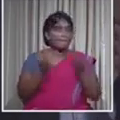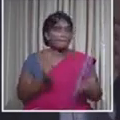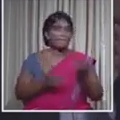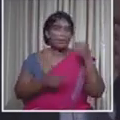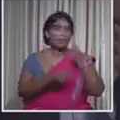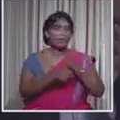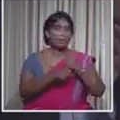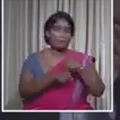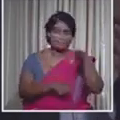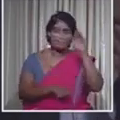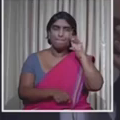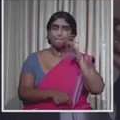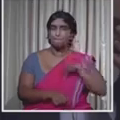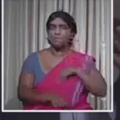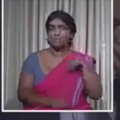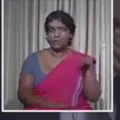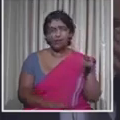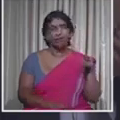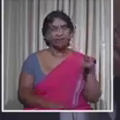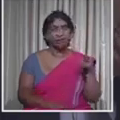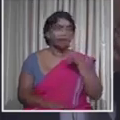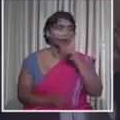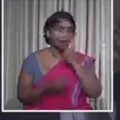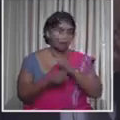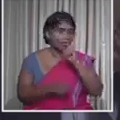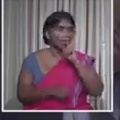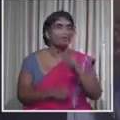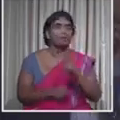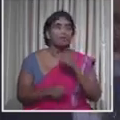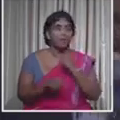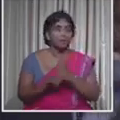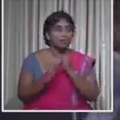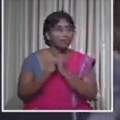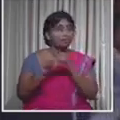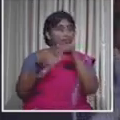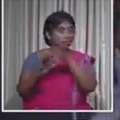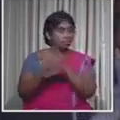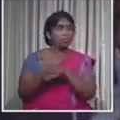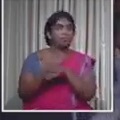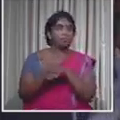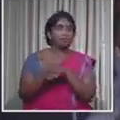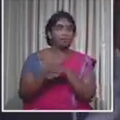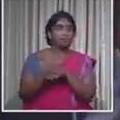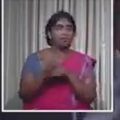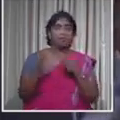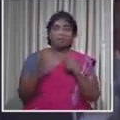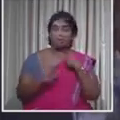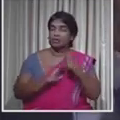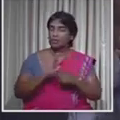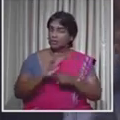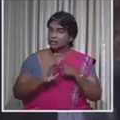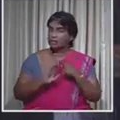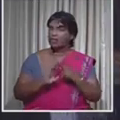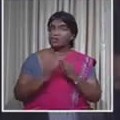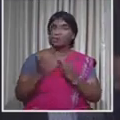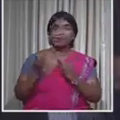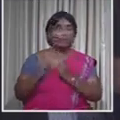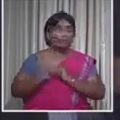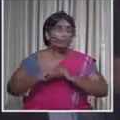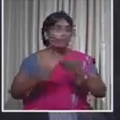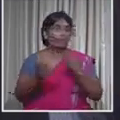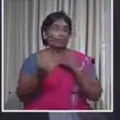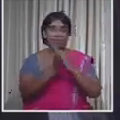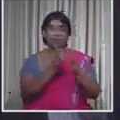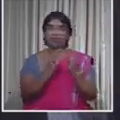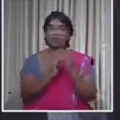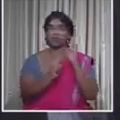ආණ්ඩුව පිළිගන්නවා. මේ ආණ්ඩුව කියනවා. හැබැයි මේ රාජ්‍ය සේවයෙන්ම තමයි අපේ රට ඇදගෙන යන්න කටයුතු කරලා